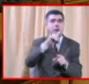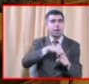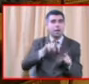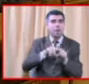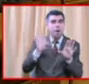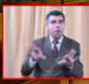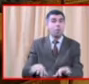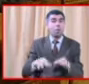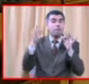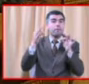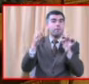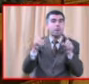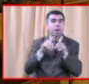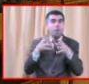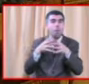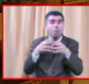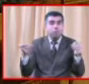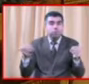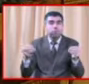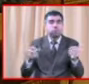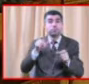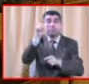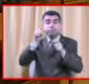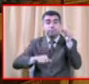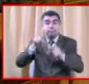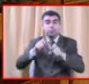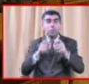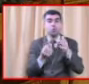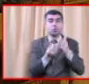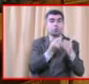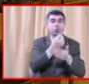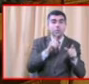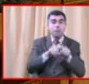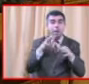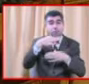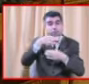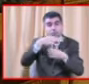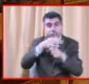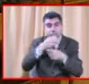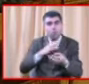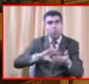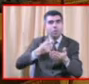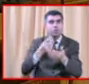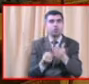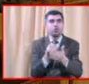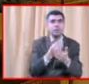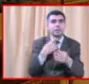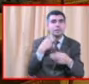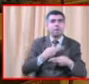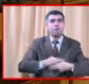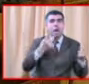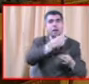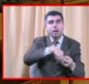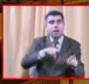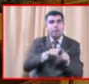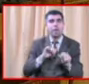بلادنا في غياب موارد طبيعيه قاره من خارج منظومه البحث العلمي والاختراع والابتكار، وهذا ما تم تاكيده في لقاء